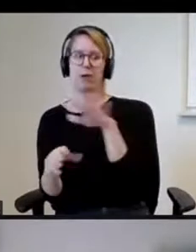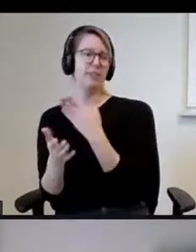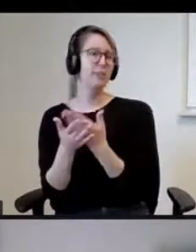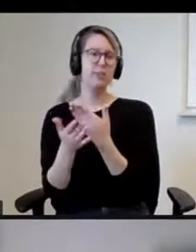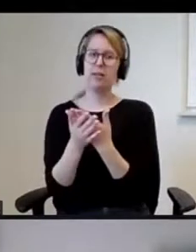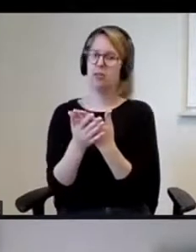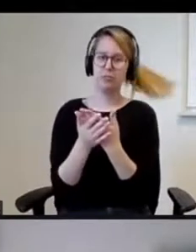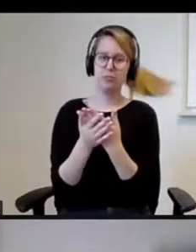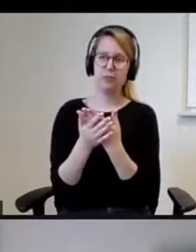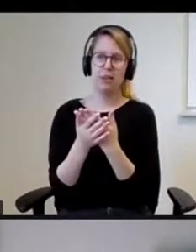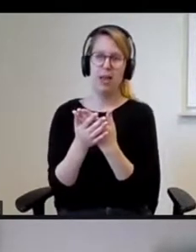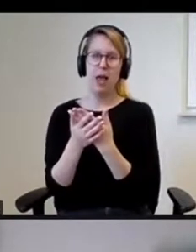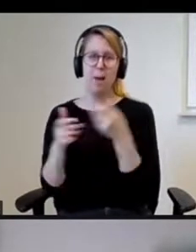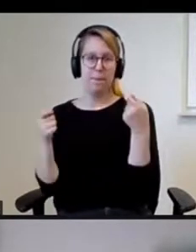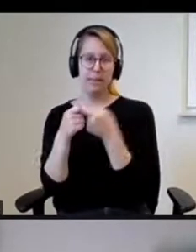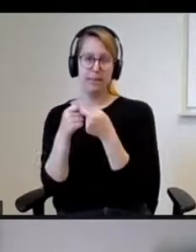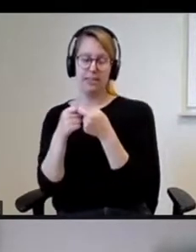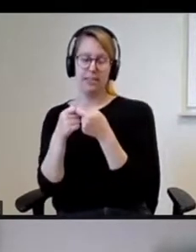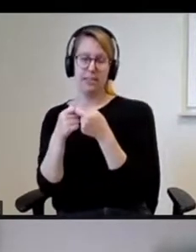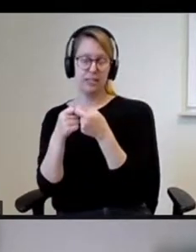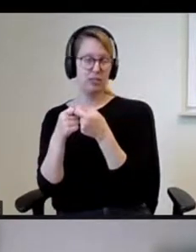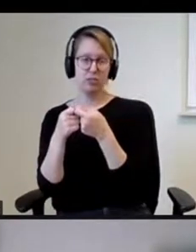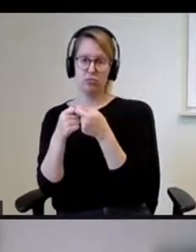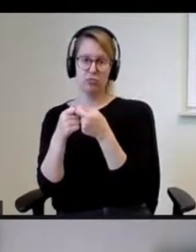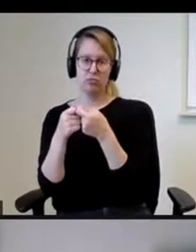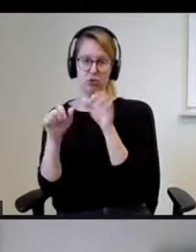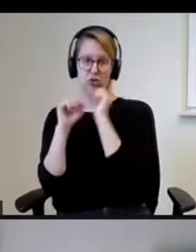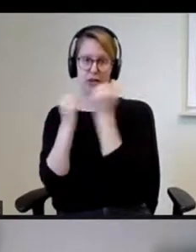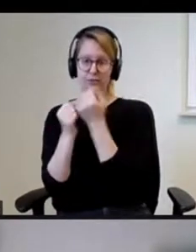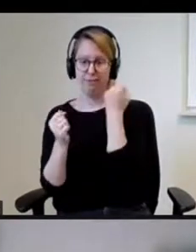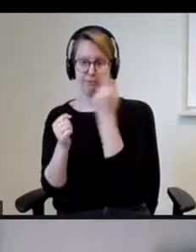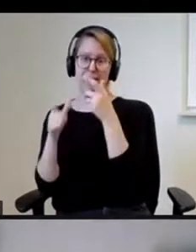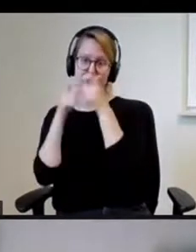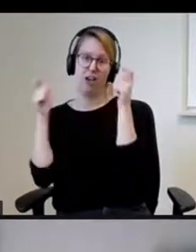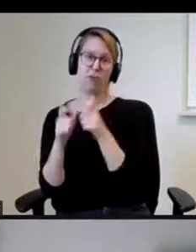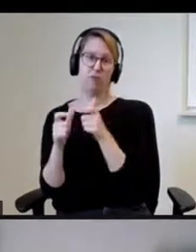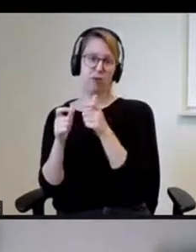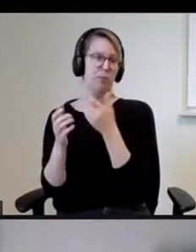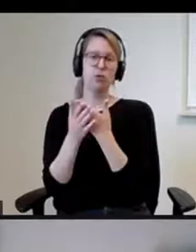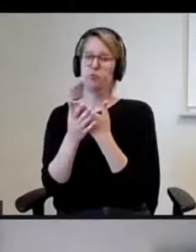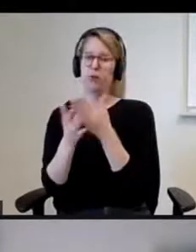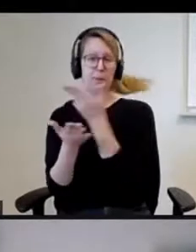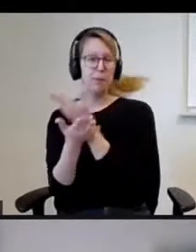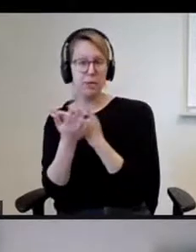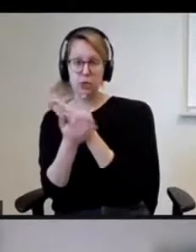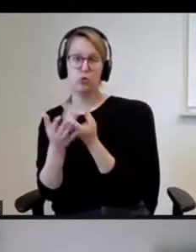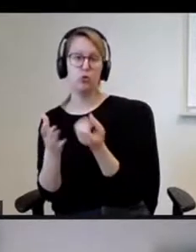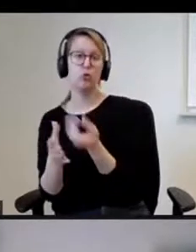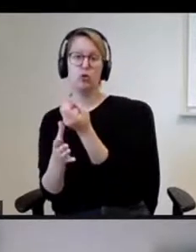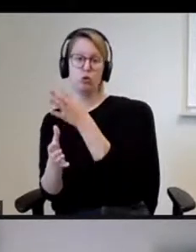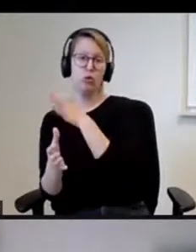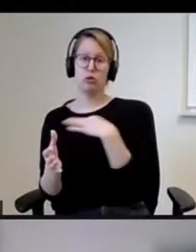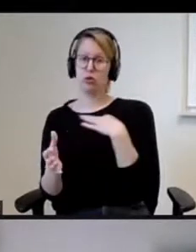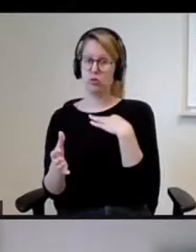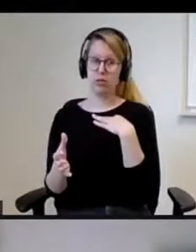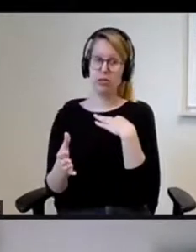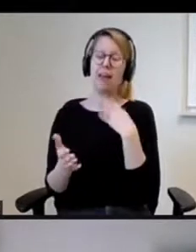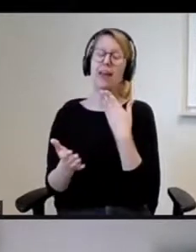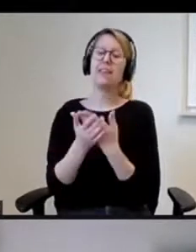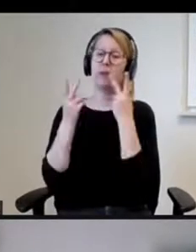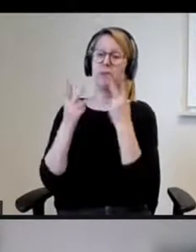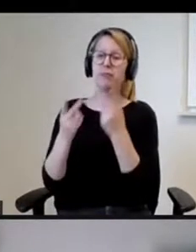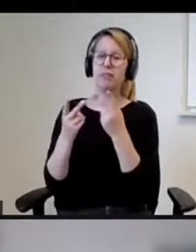leihen, zum Beispiel Gesundheit, Bildung oder Kultur. Und da ist es wichtig, dass da weiter die Koordination auf